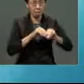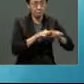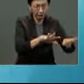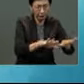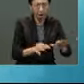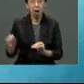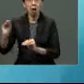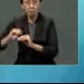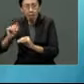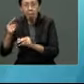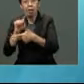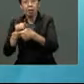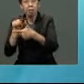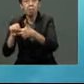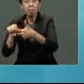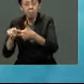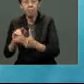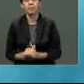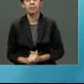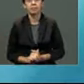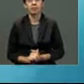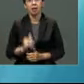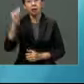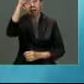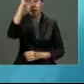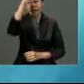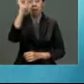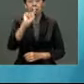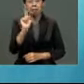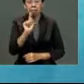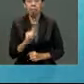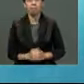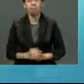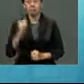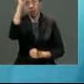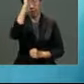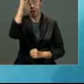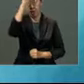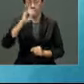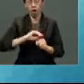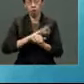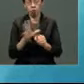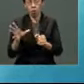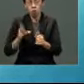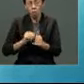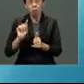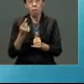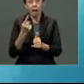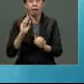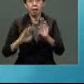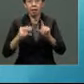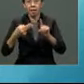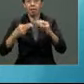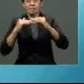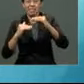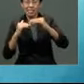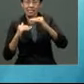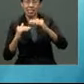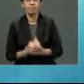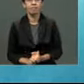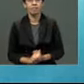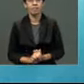ต่างประเทศที่เราต้องเรียนรู้ร่วมกันอินเดียล่ะเป็นไงบ้างครับเขาบอกว่าติดเชื้อวันเดียวรายใหม่เกือบหมื่นคนนะครับ